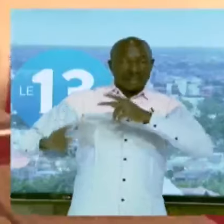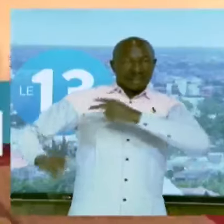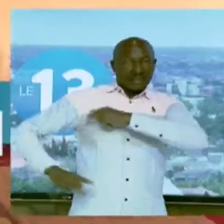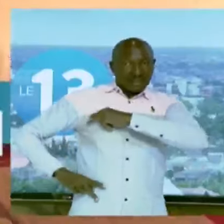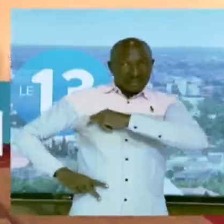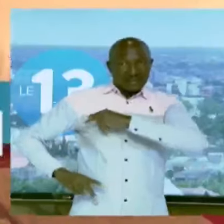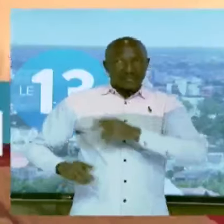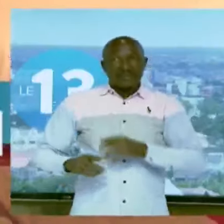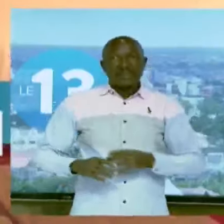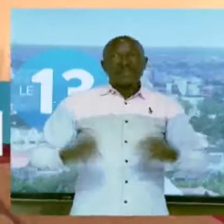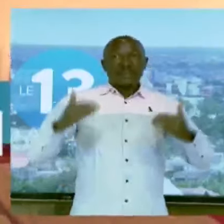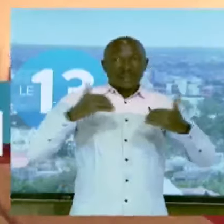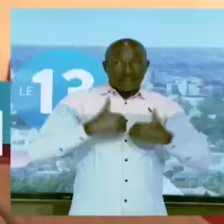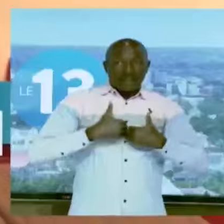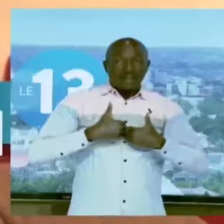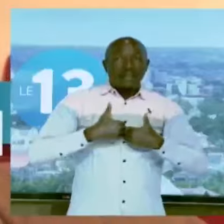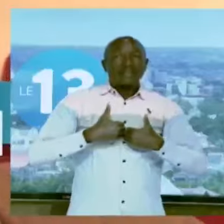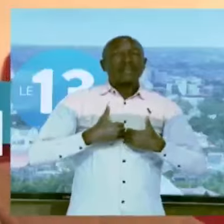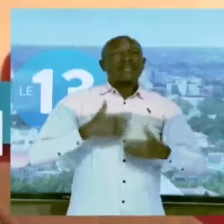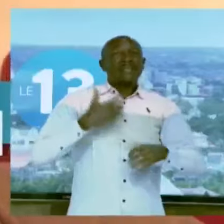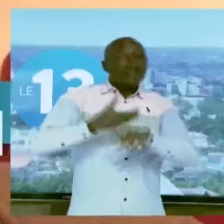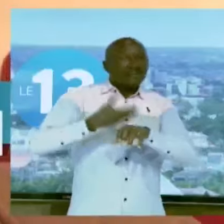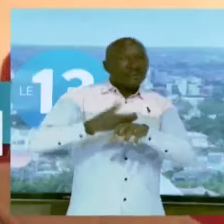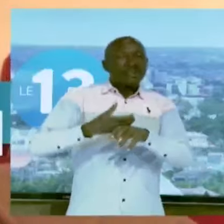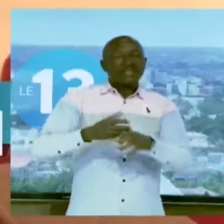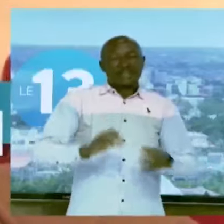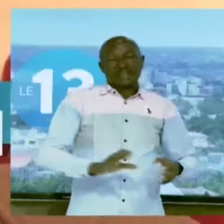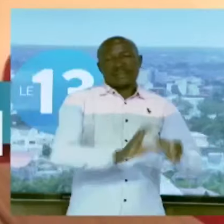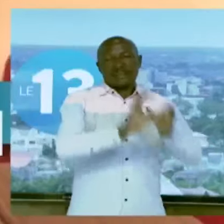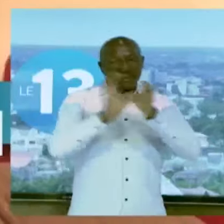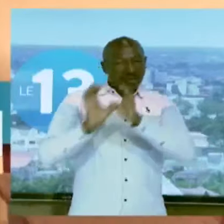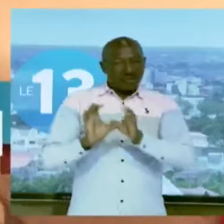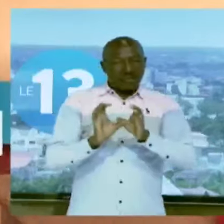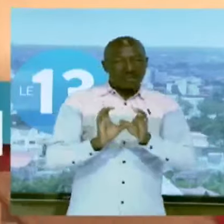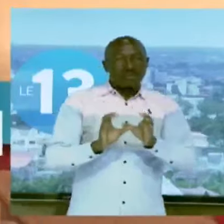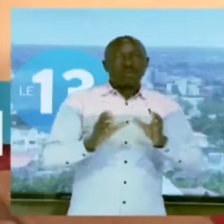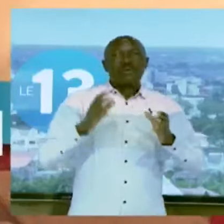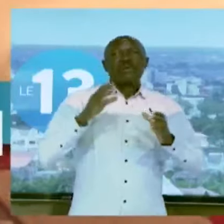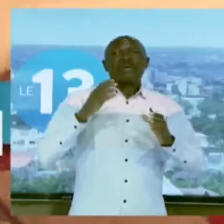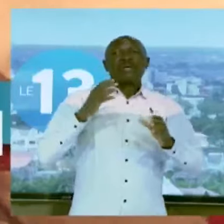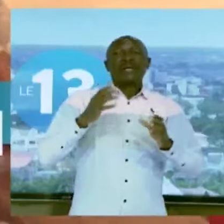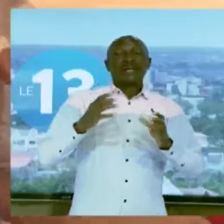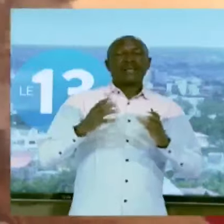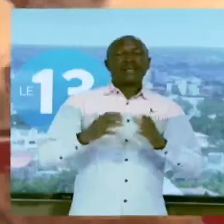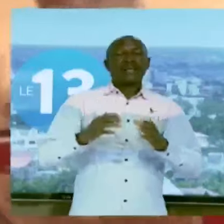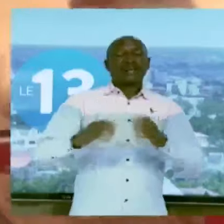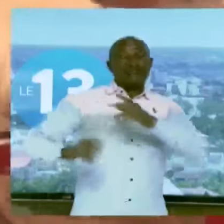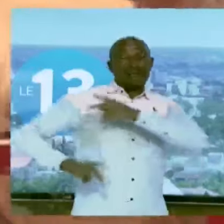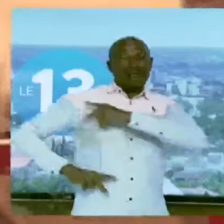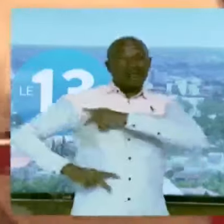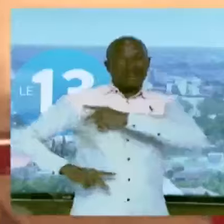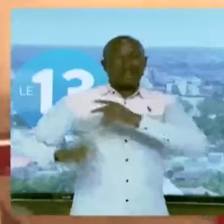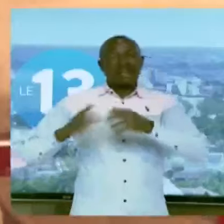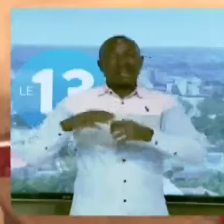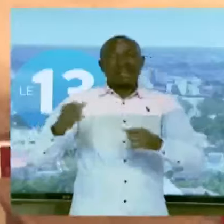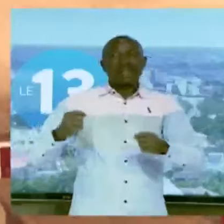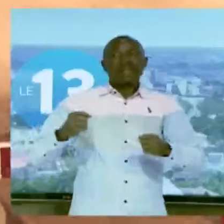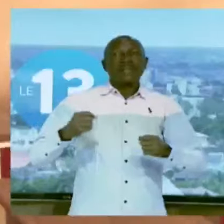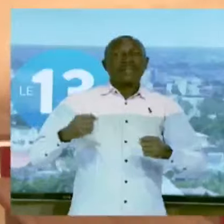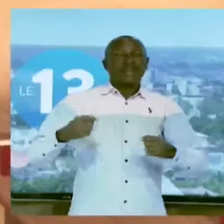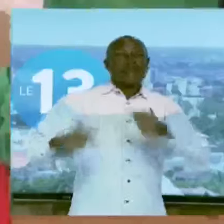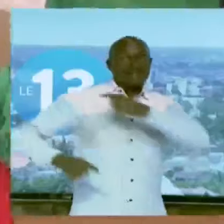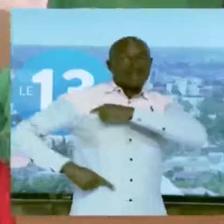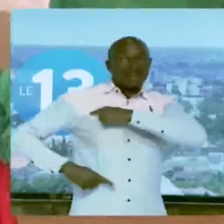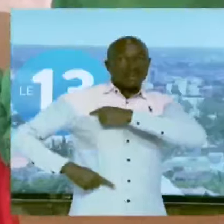a des difficultés de coopération sur le terrain entre les forces de sécurité intérieure, à savoir les corps paramilitaires et la gendarmerie et puis la